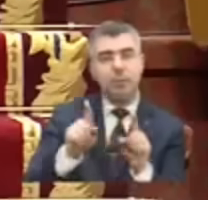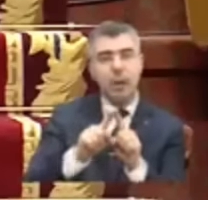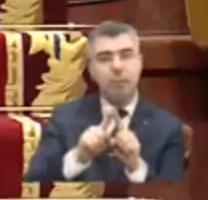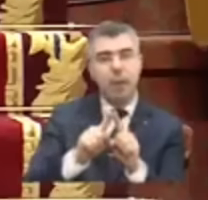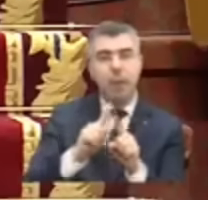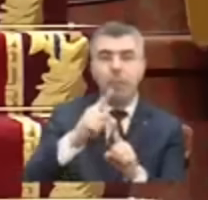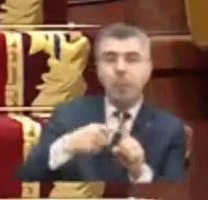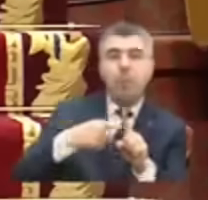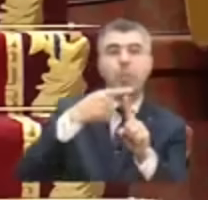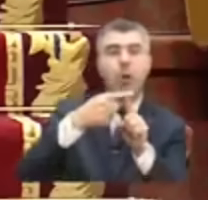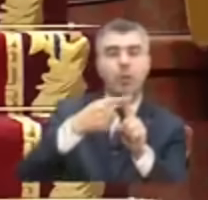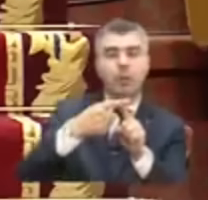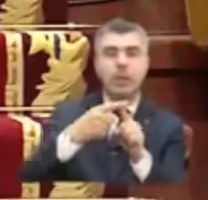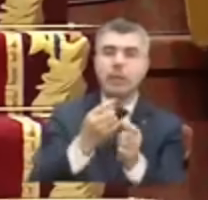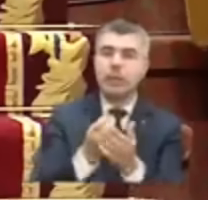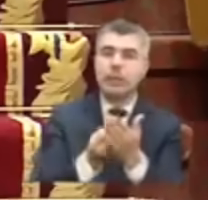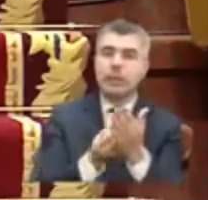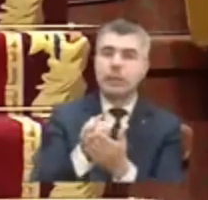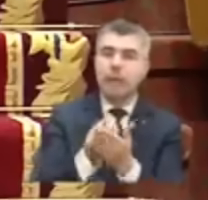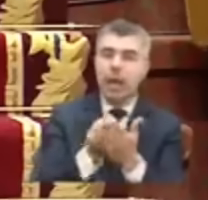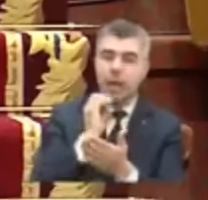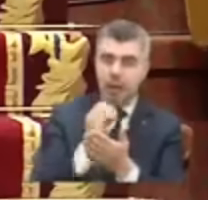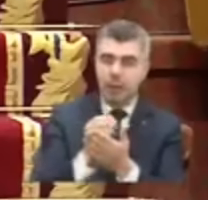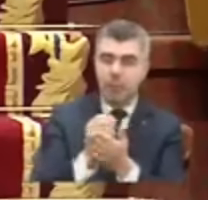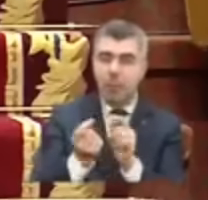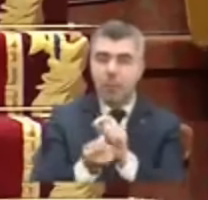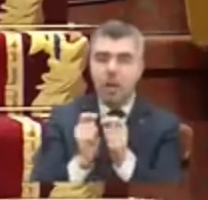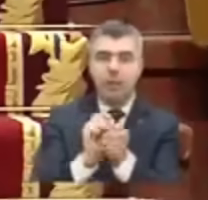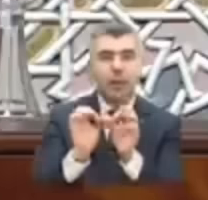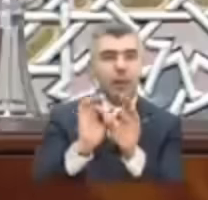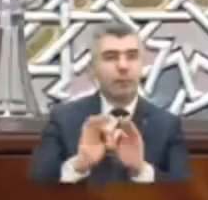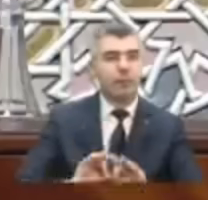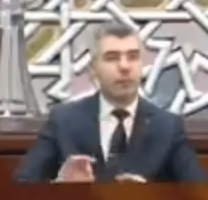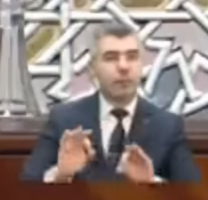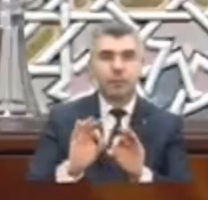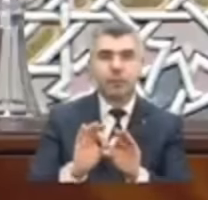مكمله للتعليم وليس كبديل عنها